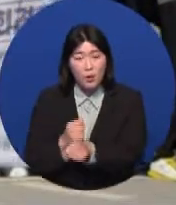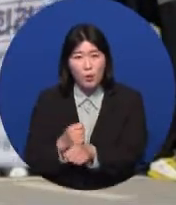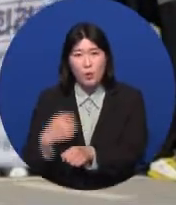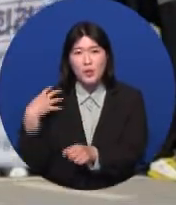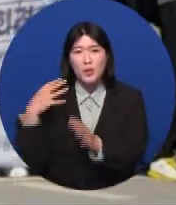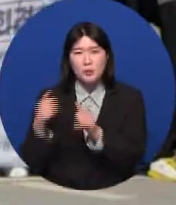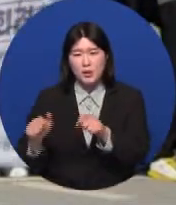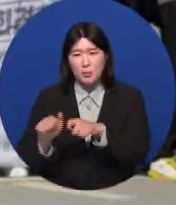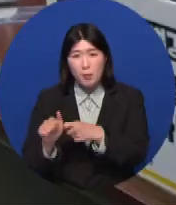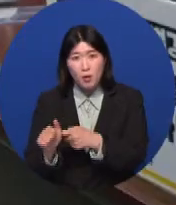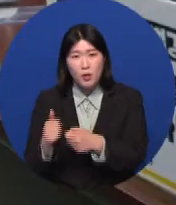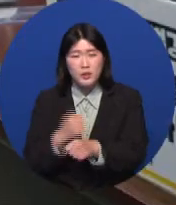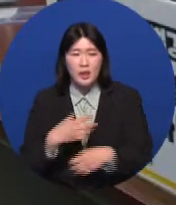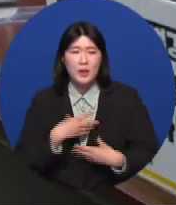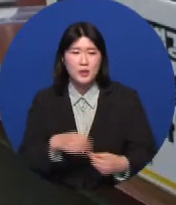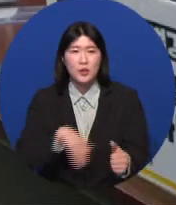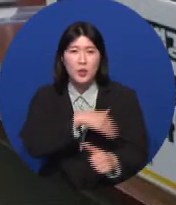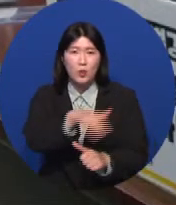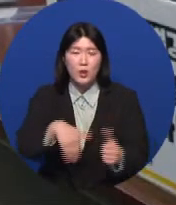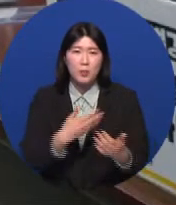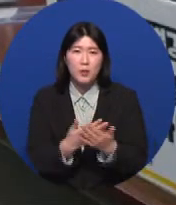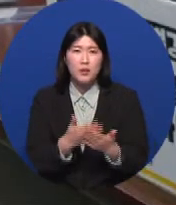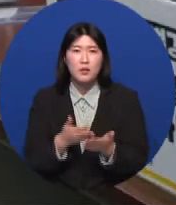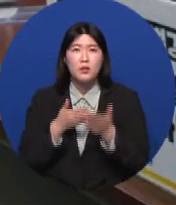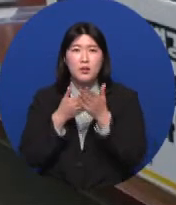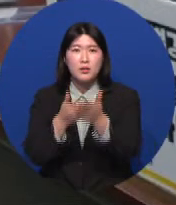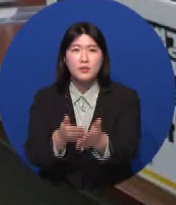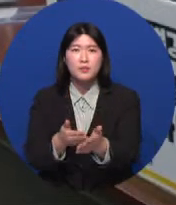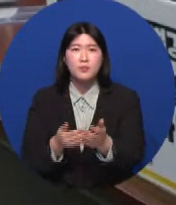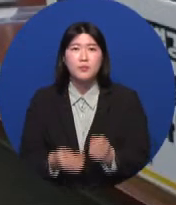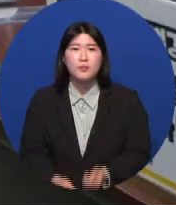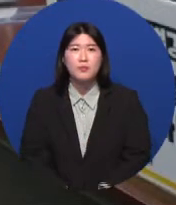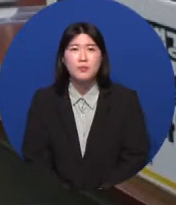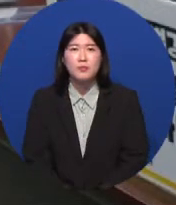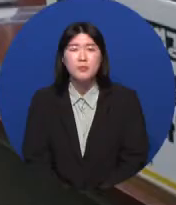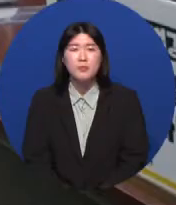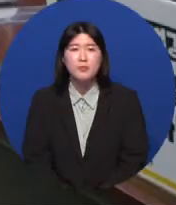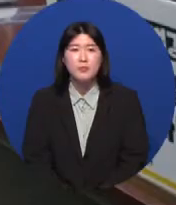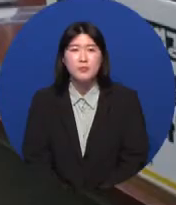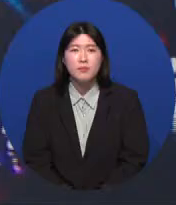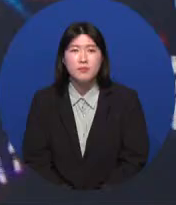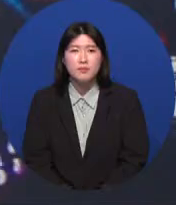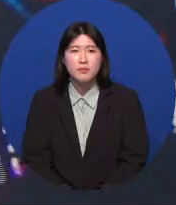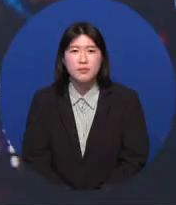강력 처벌의 안전한 일터를 만들어야 한다고 강조 했습니다